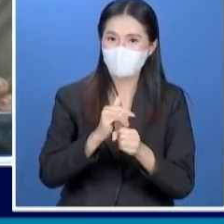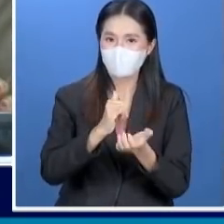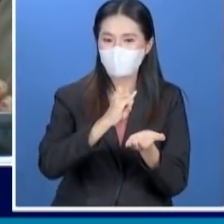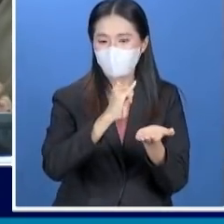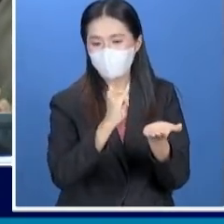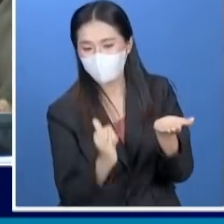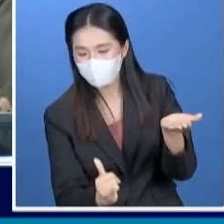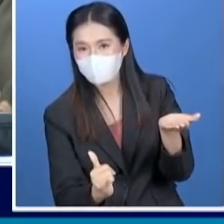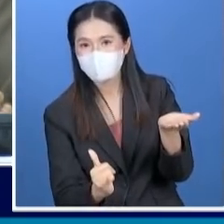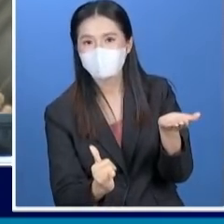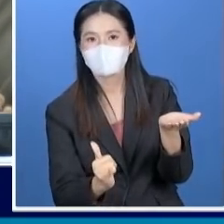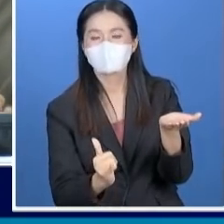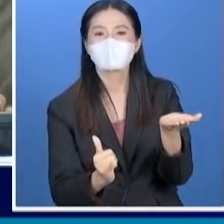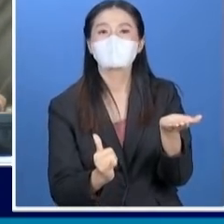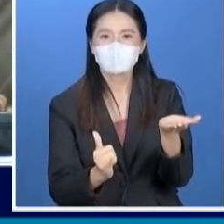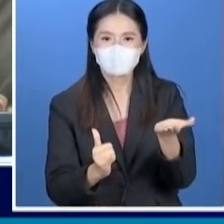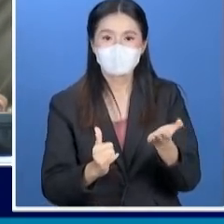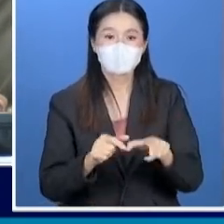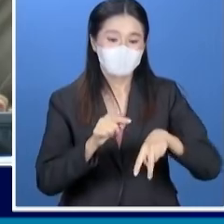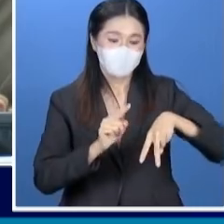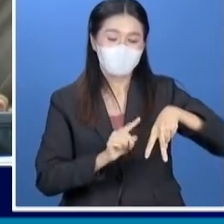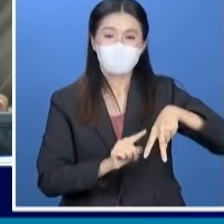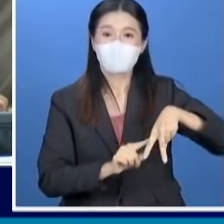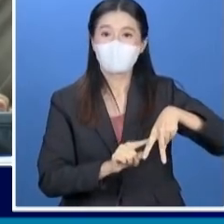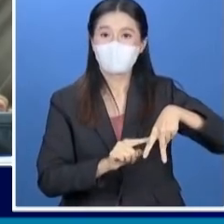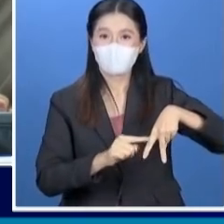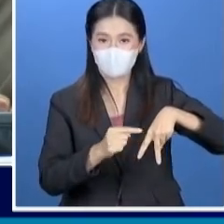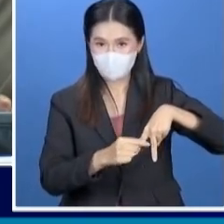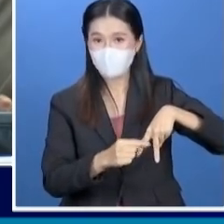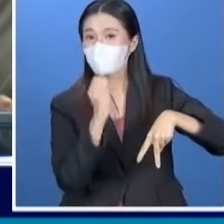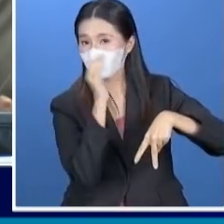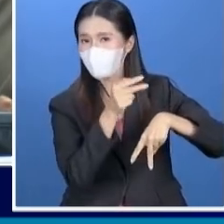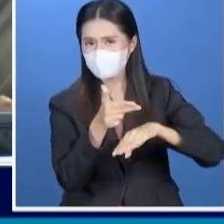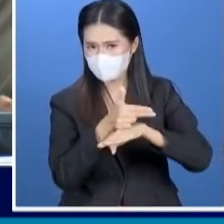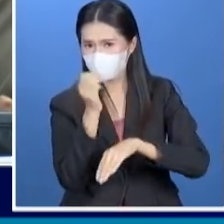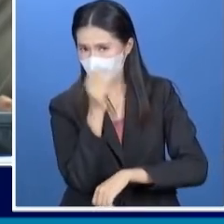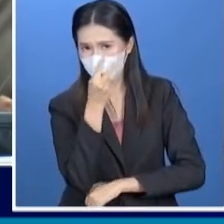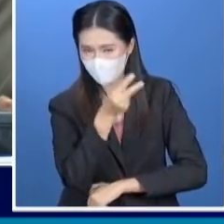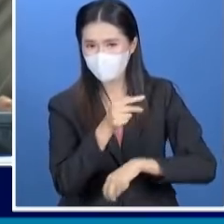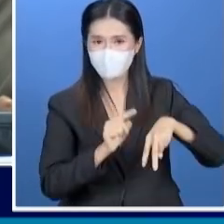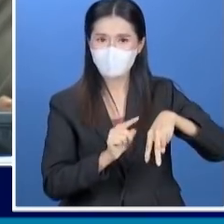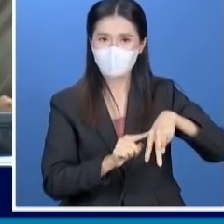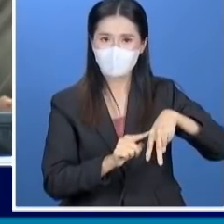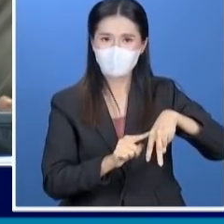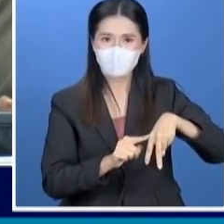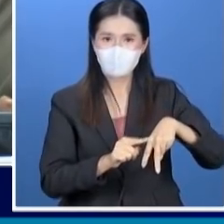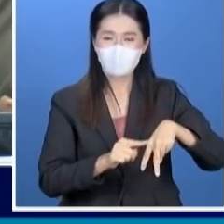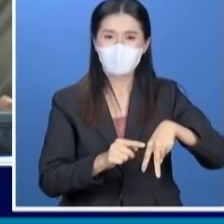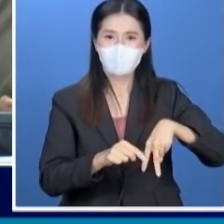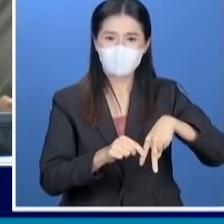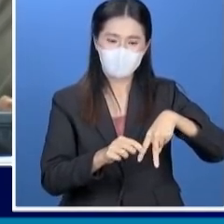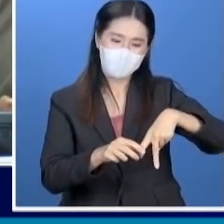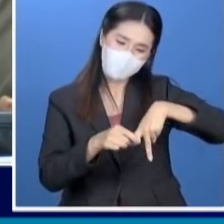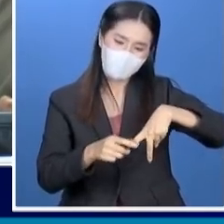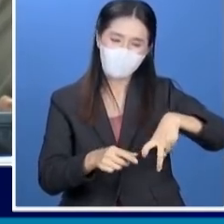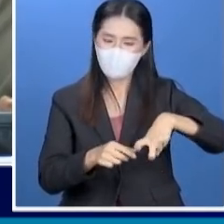แล้วก็ทางบาดแผลขนาดใหญ่เขาก็บอกในคลิปเมื่อกี้ก็บอกแล้วว่าเป็นการบังคับขาให้งอเ